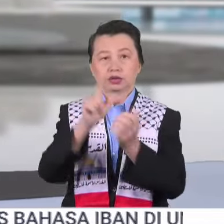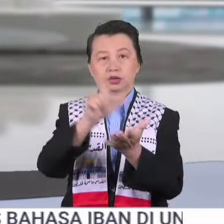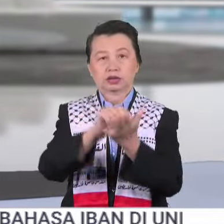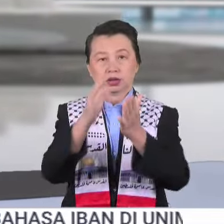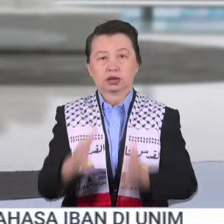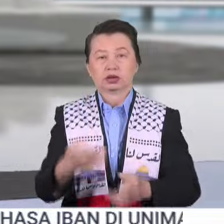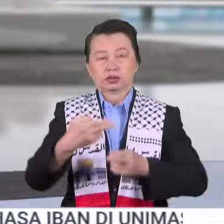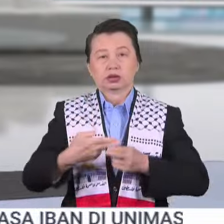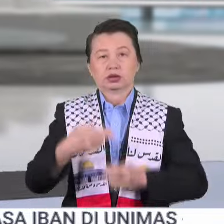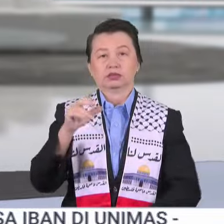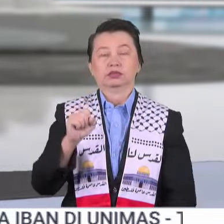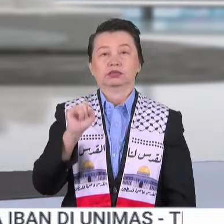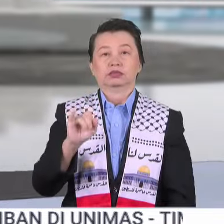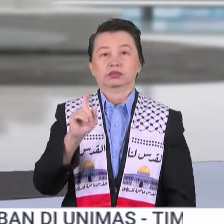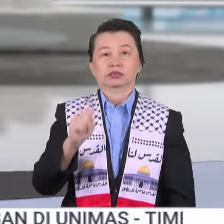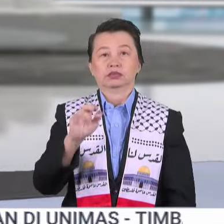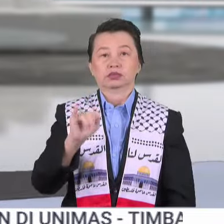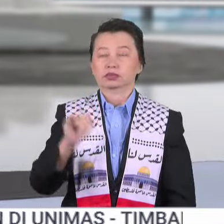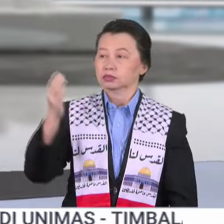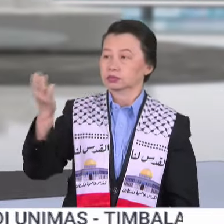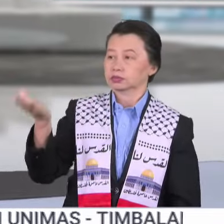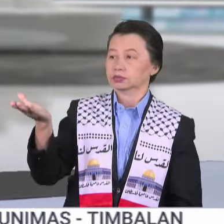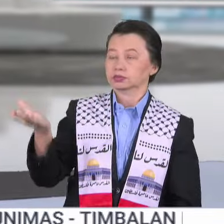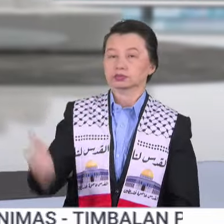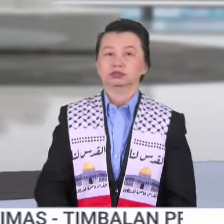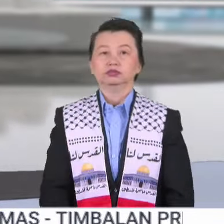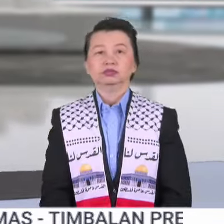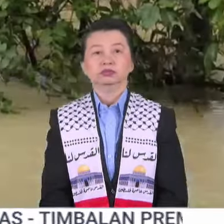wartawan Siti Jamilah Hanim Jamil. Silakan Jamilah.